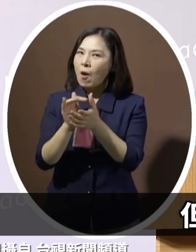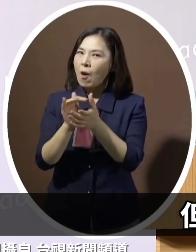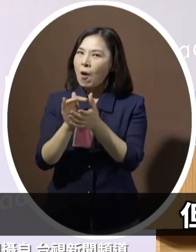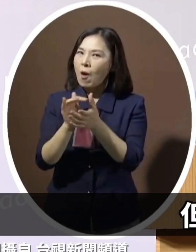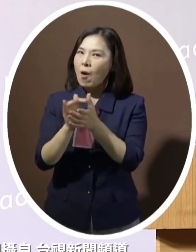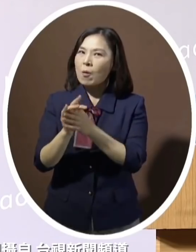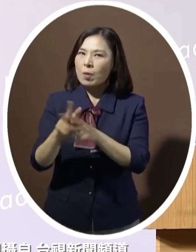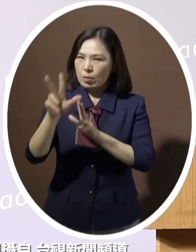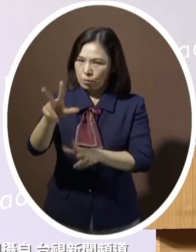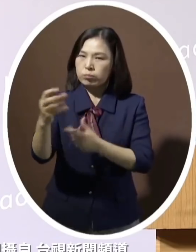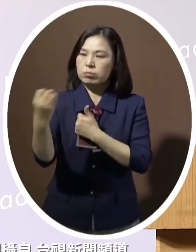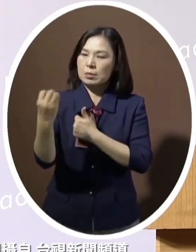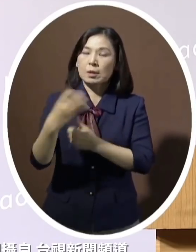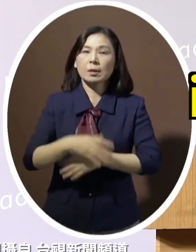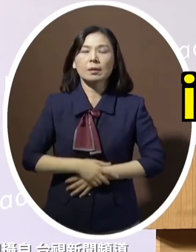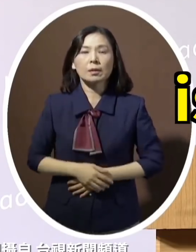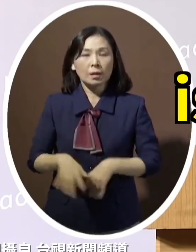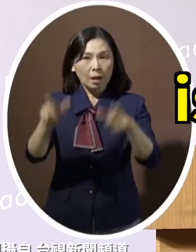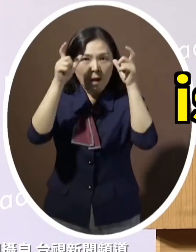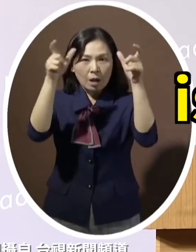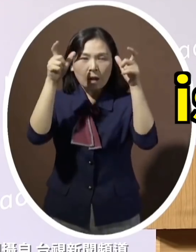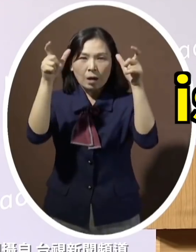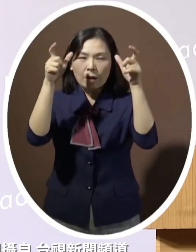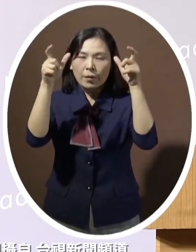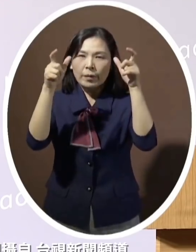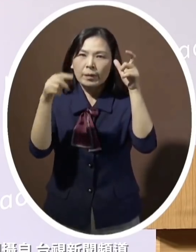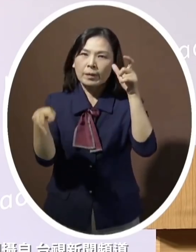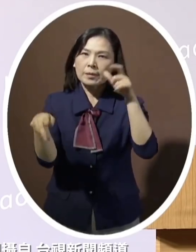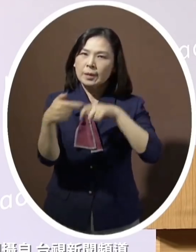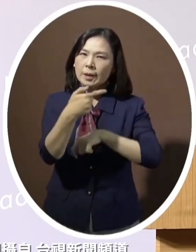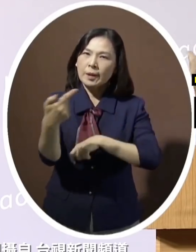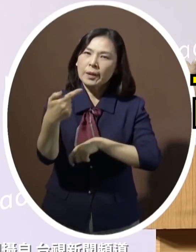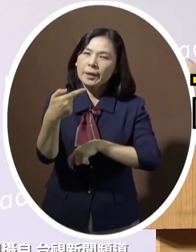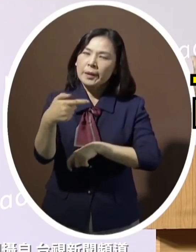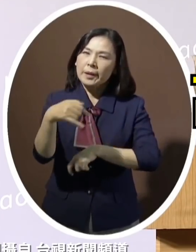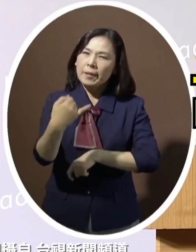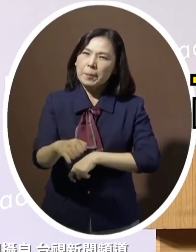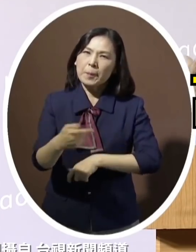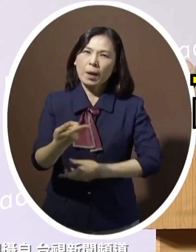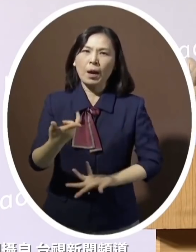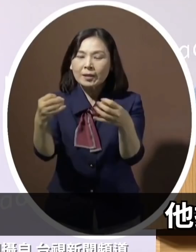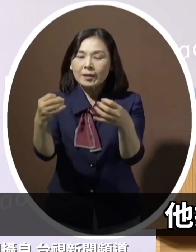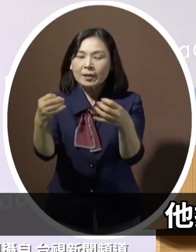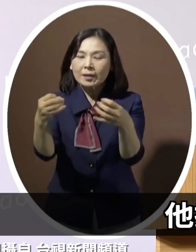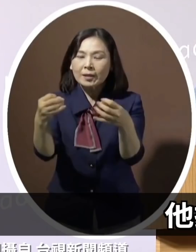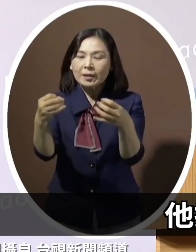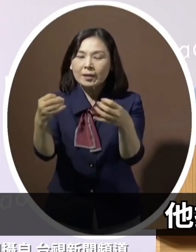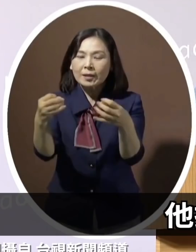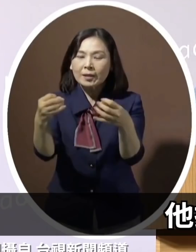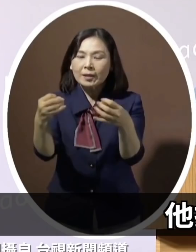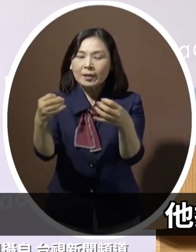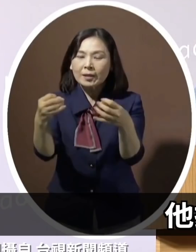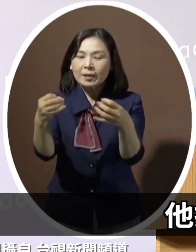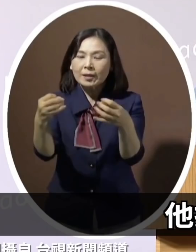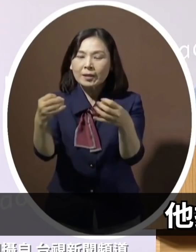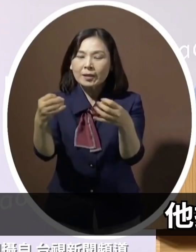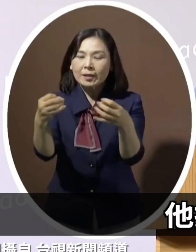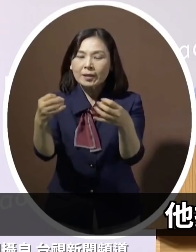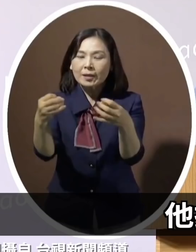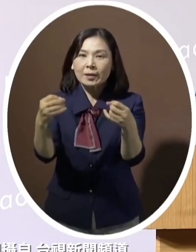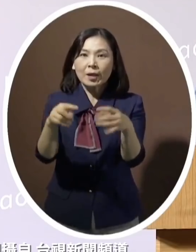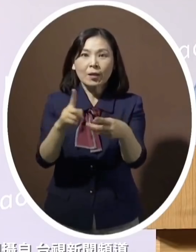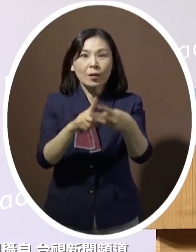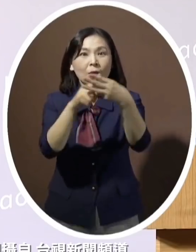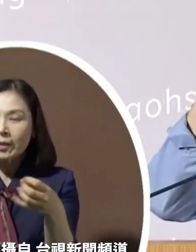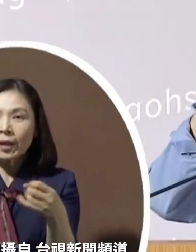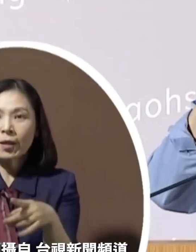好像在哪听过。 高雄 is very ugly， 高雄出败啊，是安怎？ 他提出了一个亮眼的政